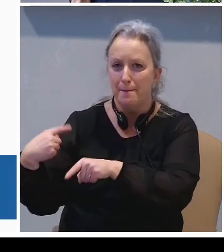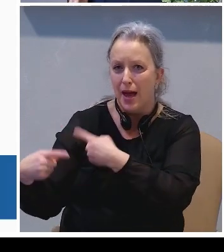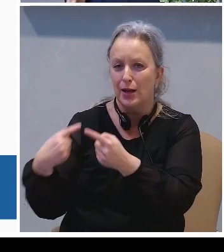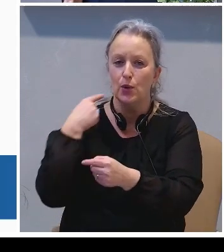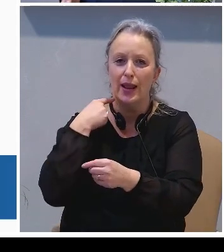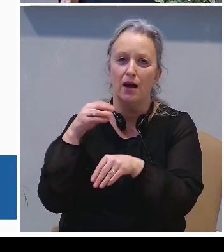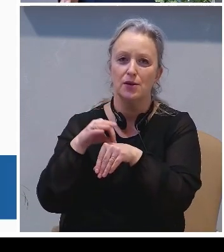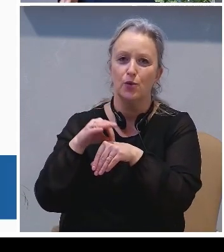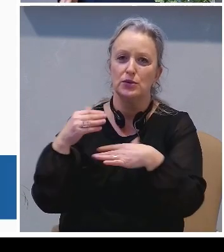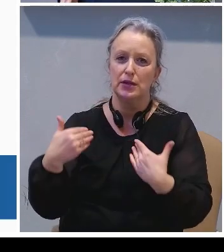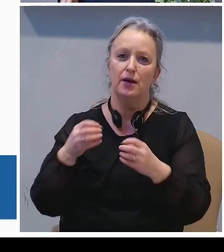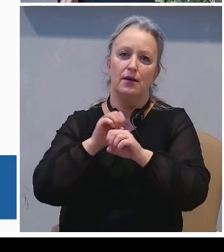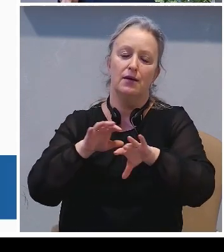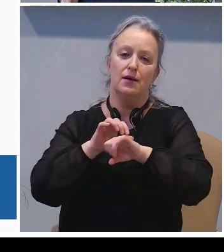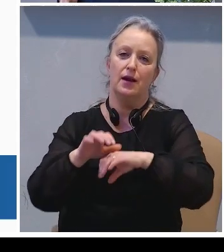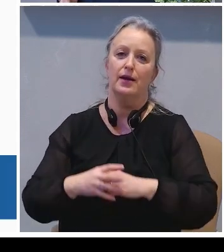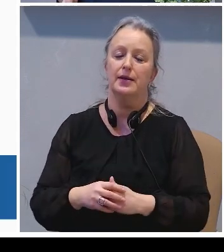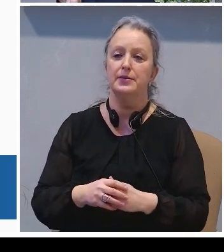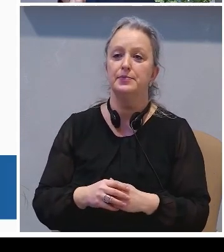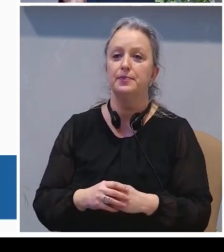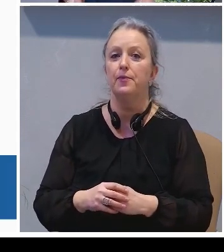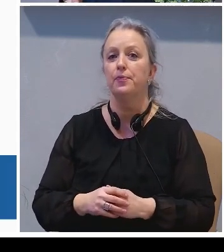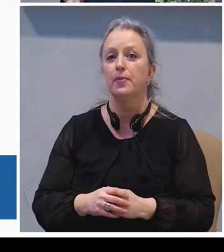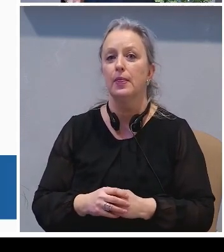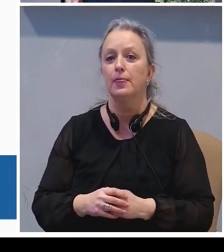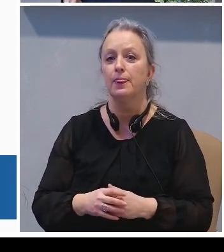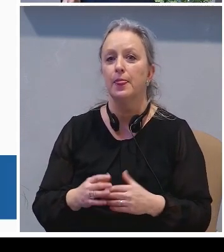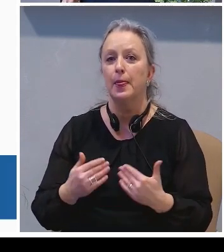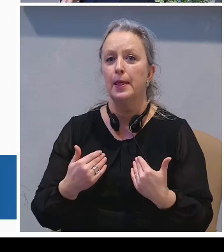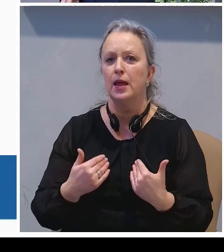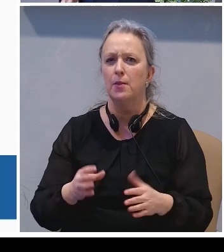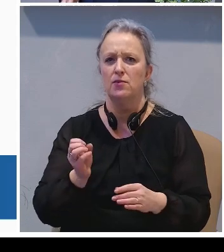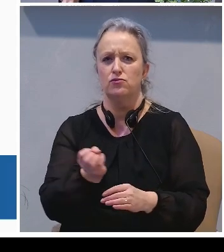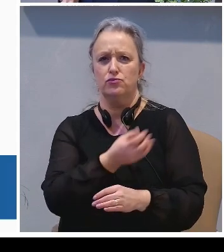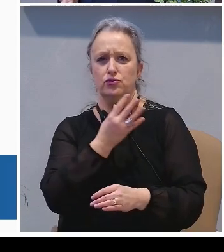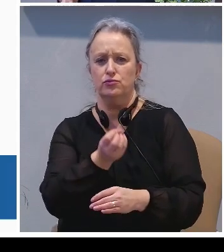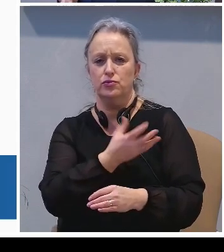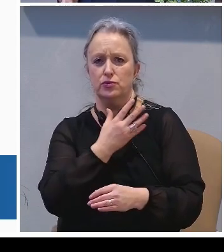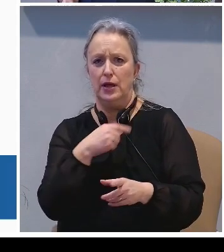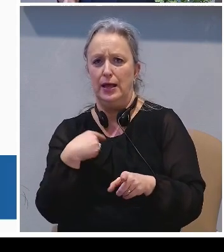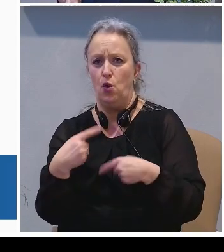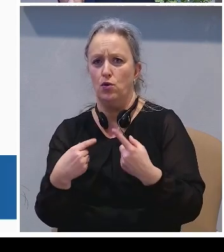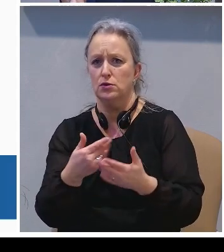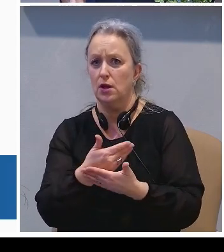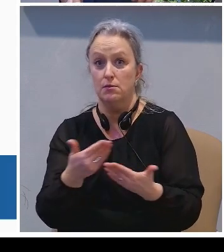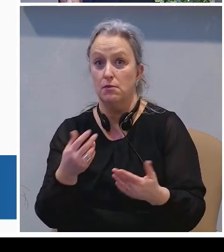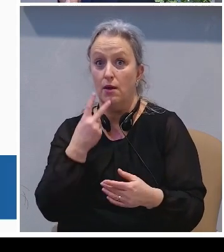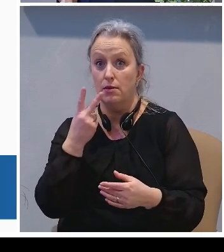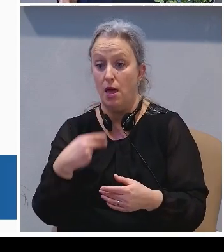and from the Ministry of Social Affairs. Mul millegipärast ei jookse siin slaidid, ma korraks ütlen. Ma ei näe